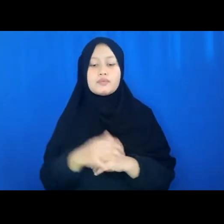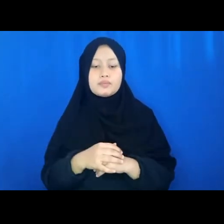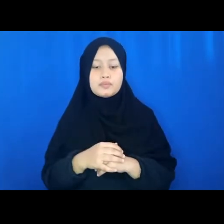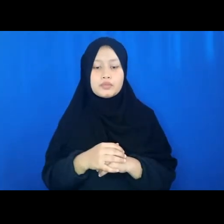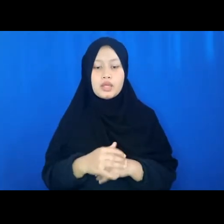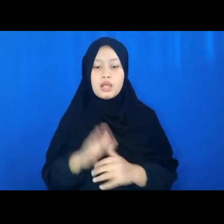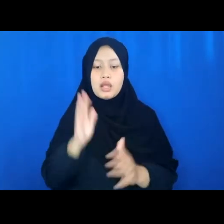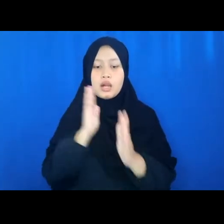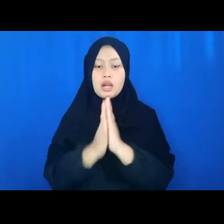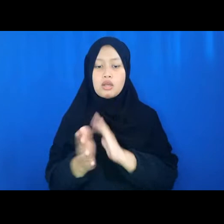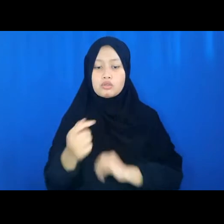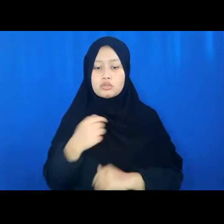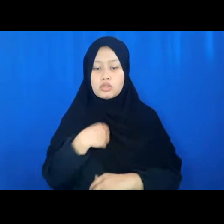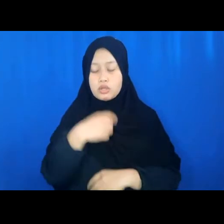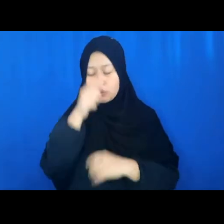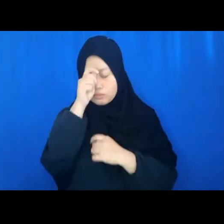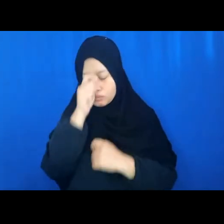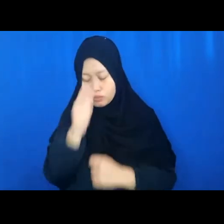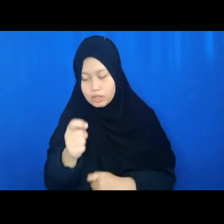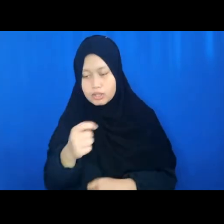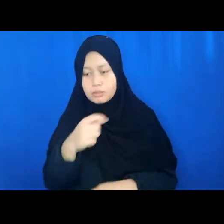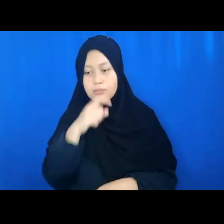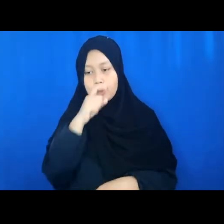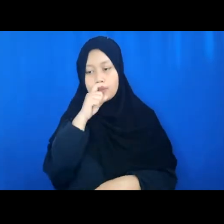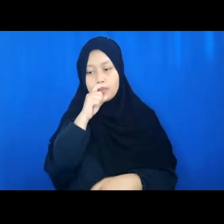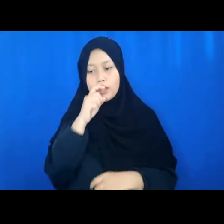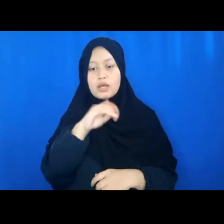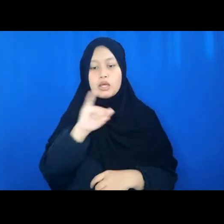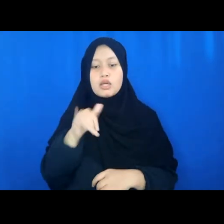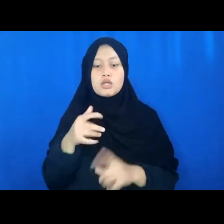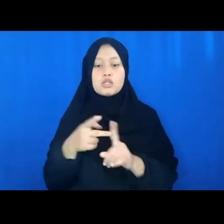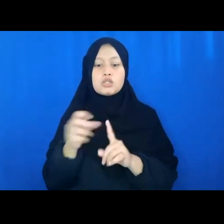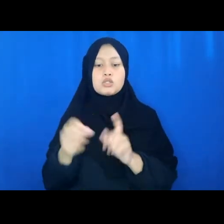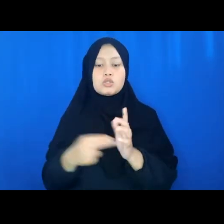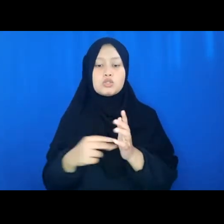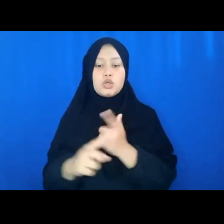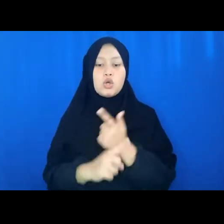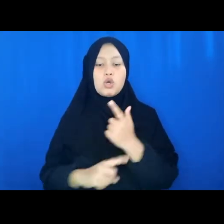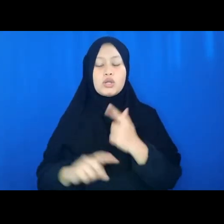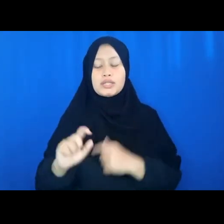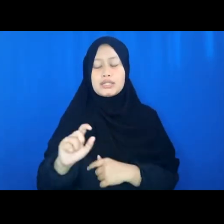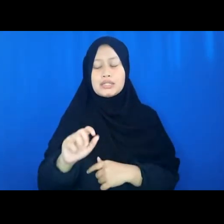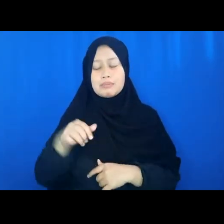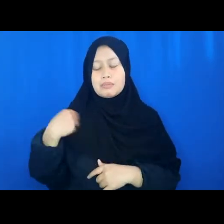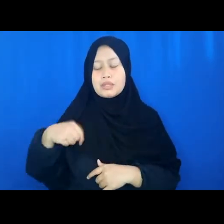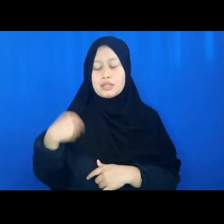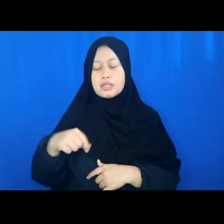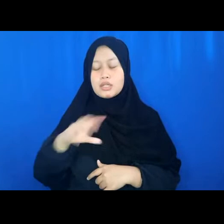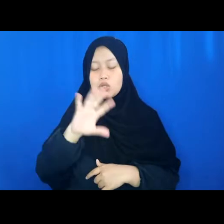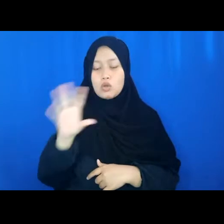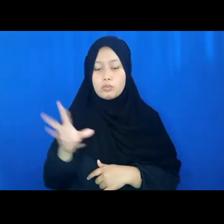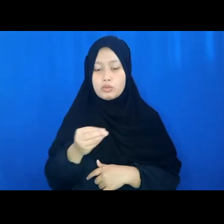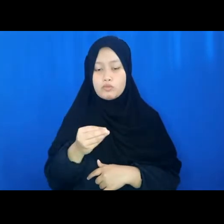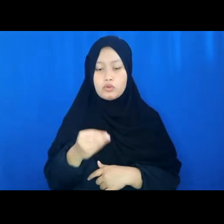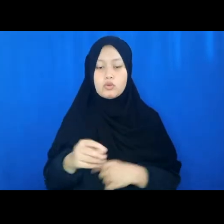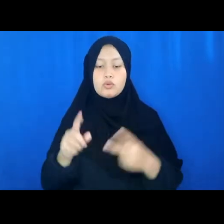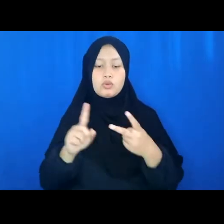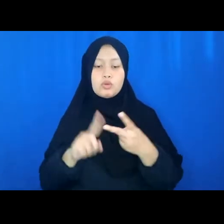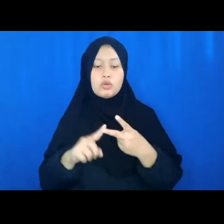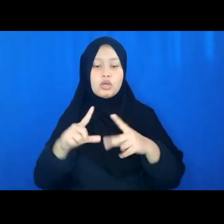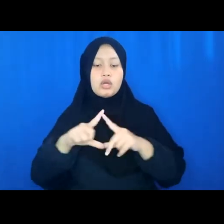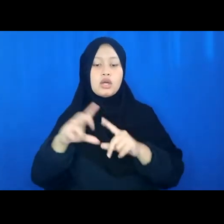Bapak Joni Ji plate menteri komunikasi dan Informatika Republik Indonesia Bapak Arka